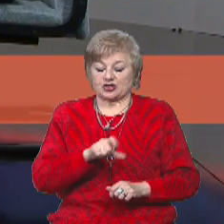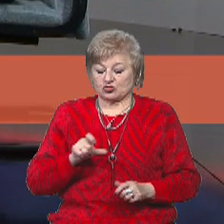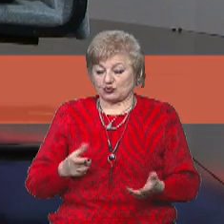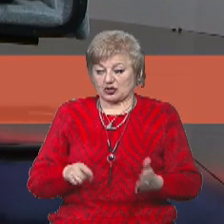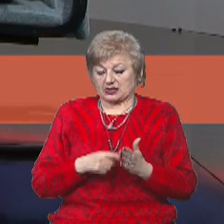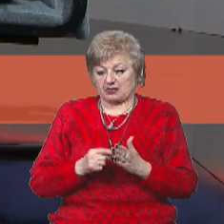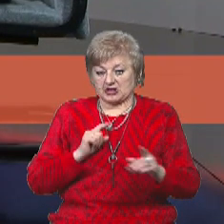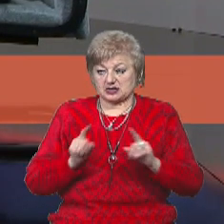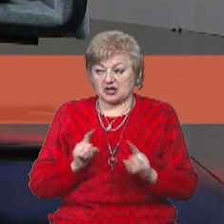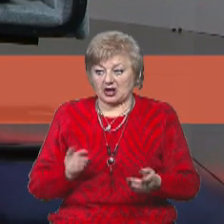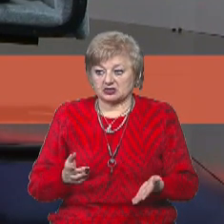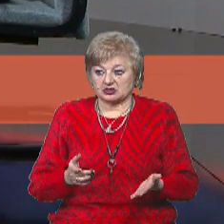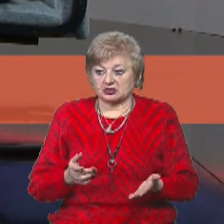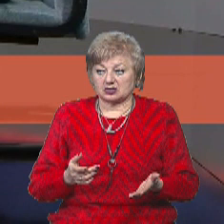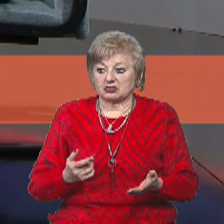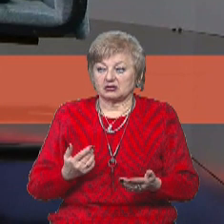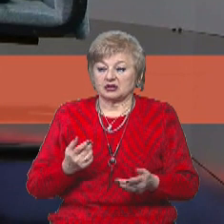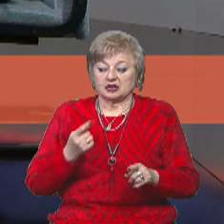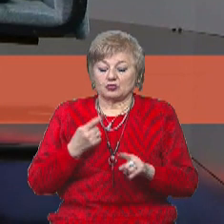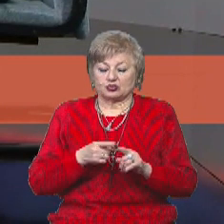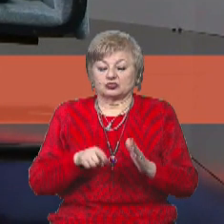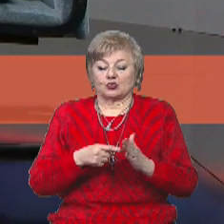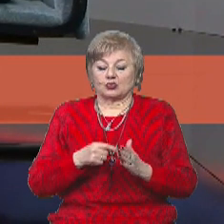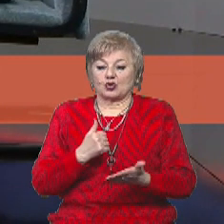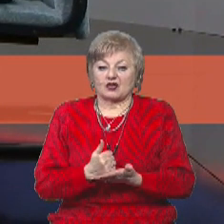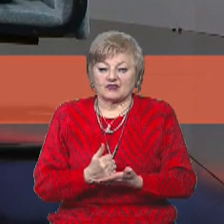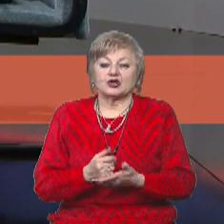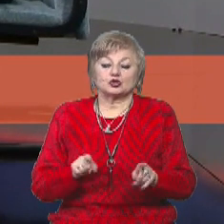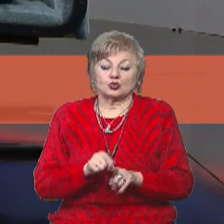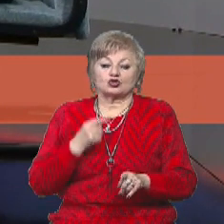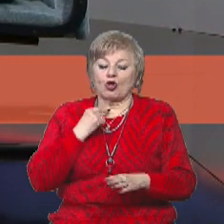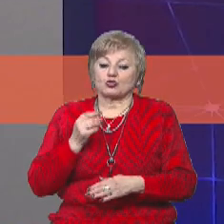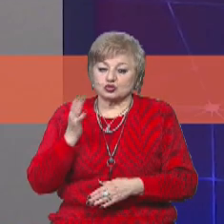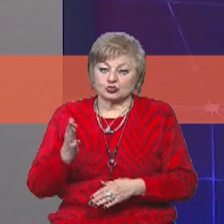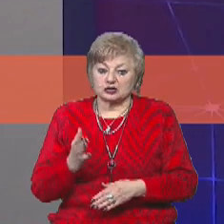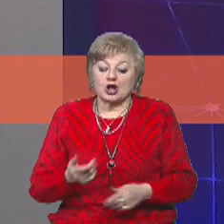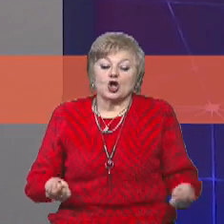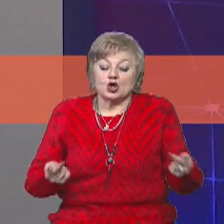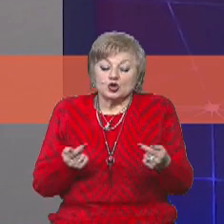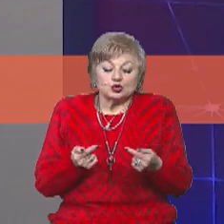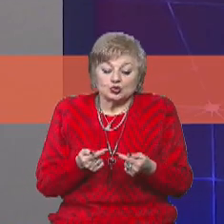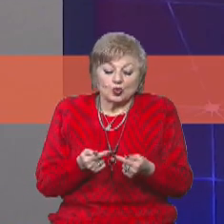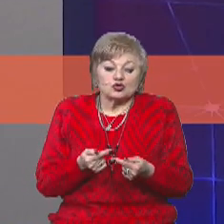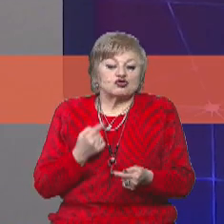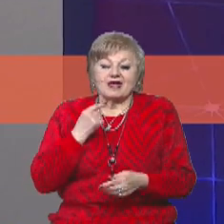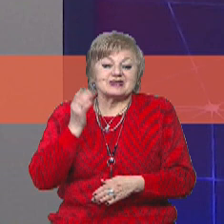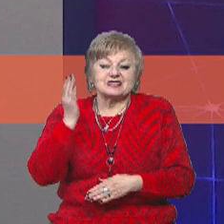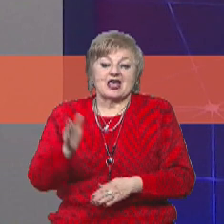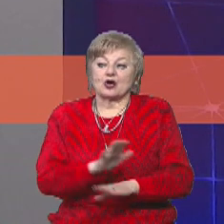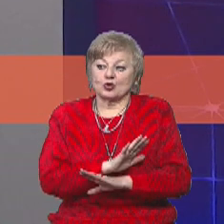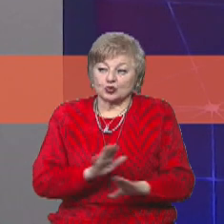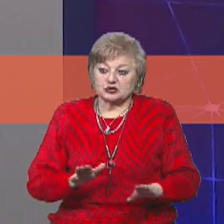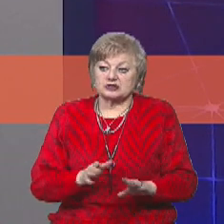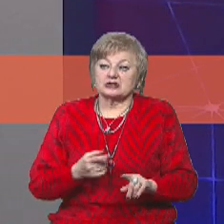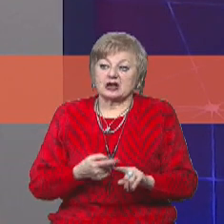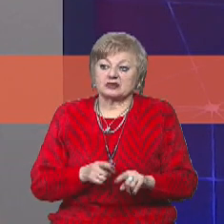ради. Плюс міський голова, да? Який теж голосує. Точно не голосує, я вважаю, що